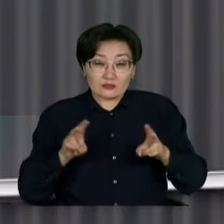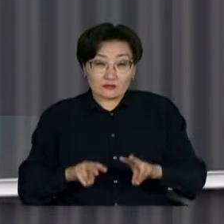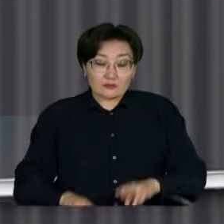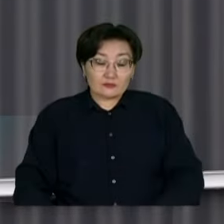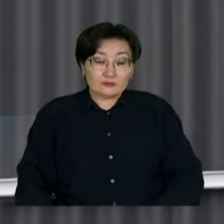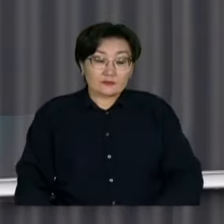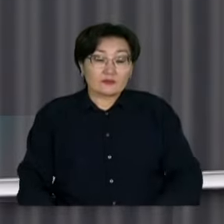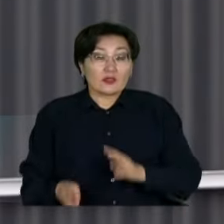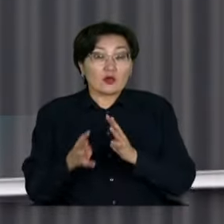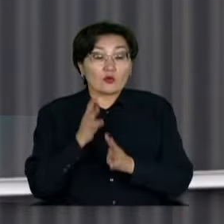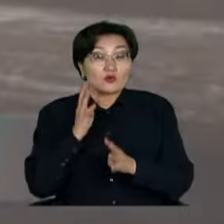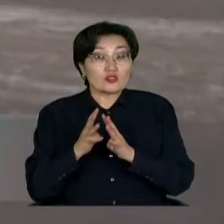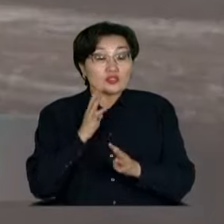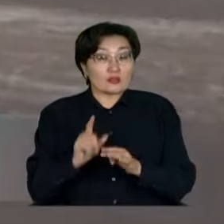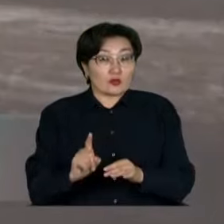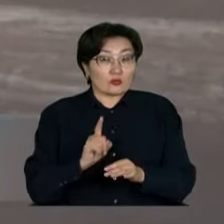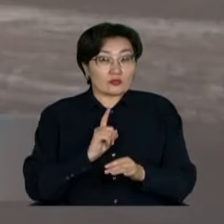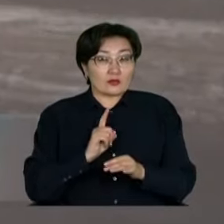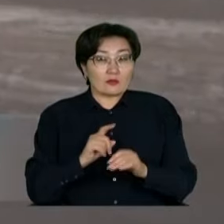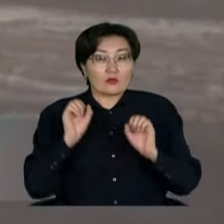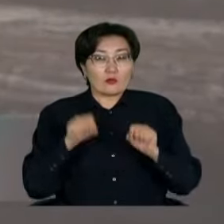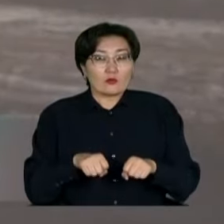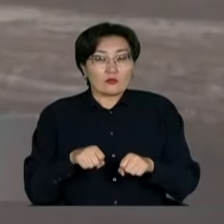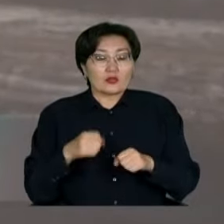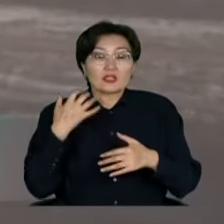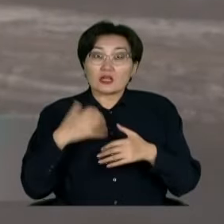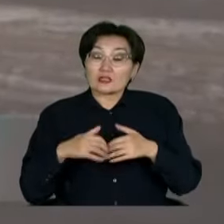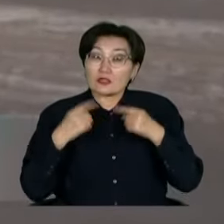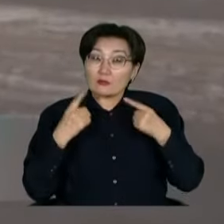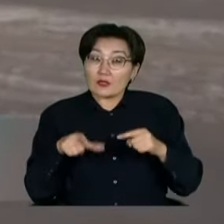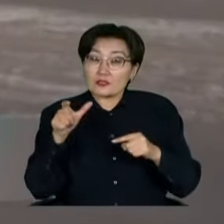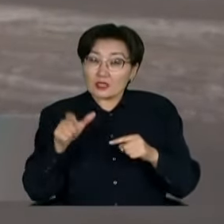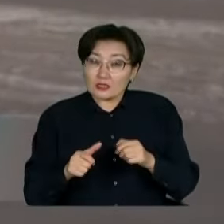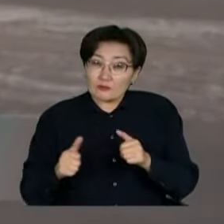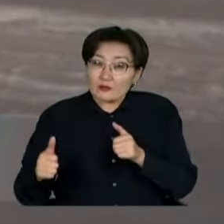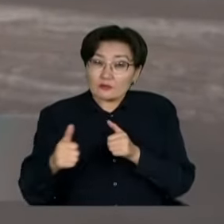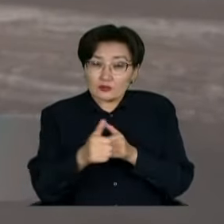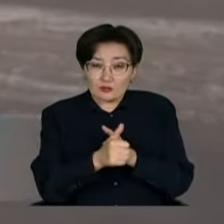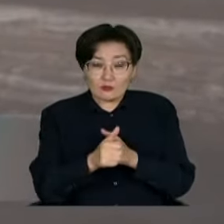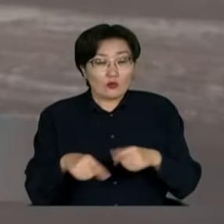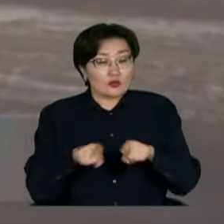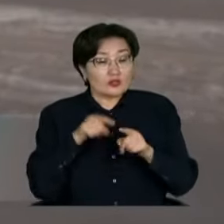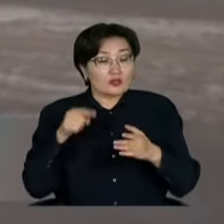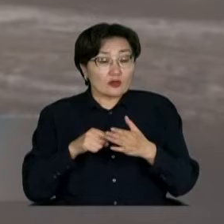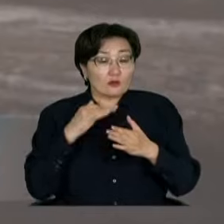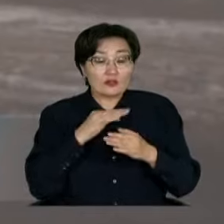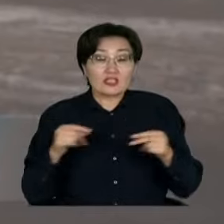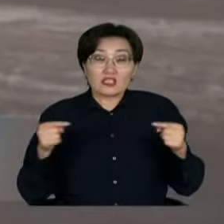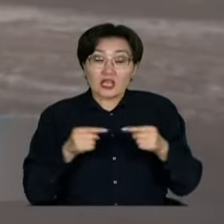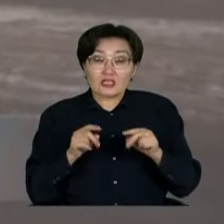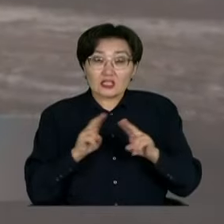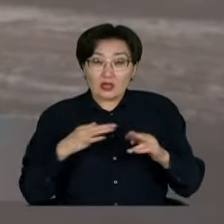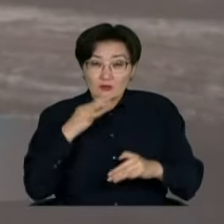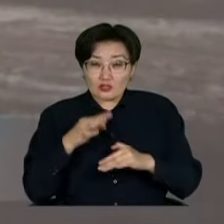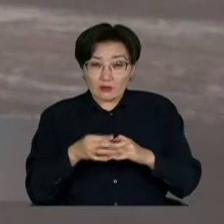Очер жылжымағаннан біз қорқамыз. Арасына адам тығы жүре ма, не болатын? Сондай-сондай бізде сұрақтар көп. Бірақ нақты ешкім бізге жауап